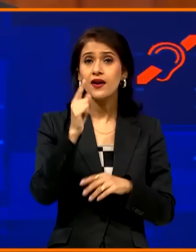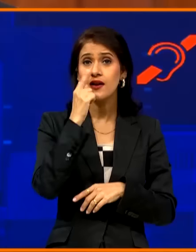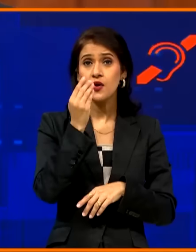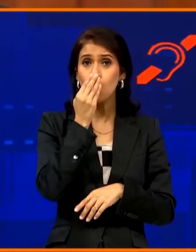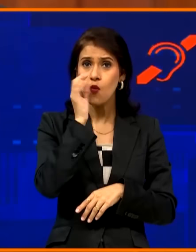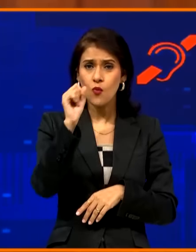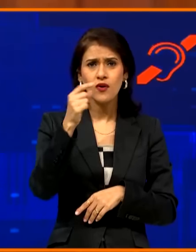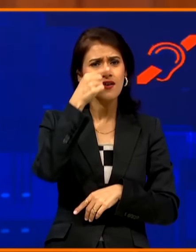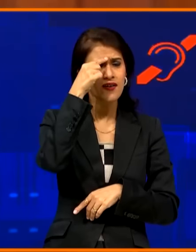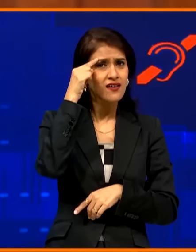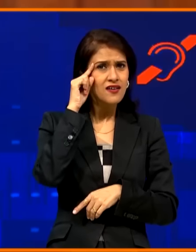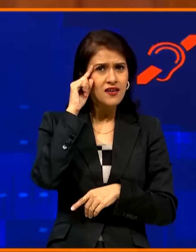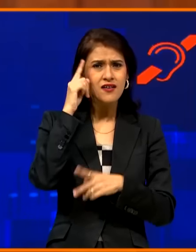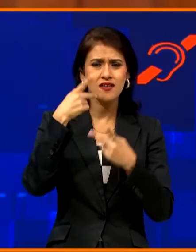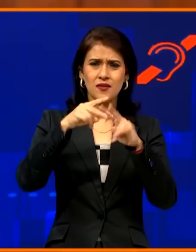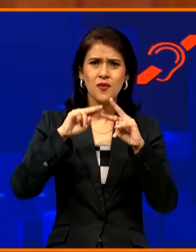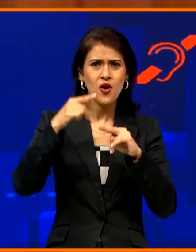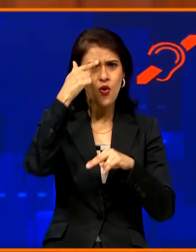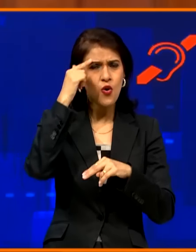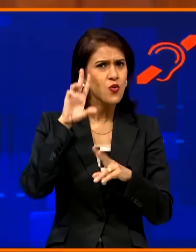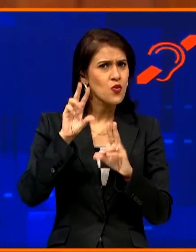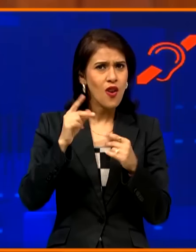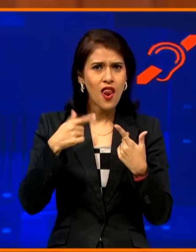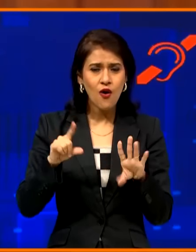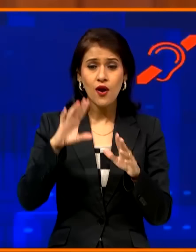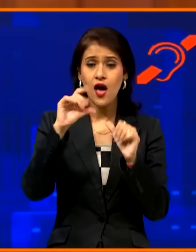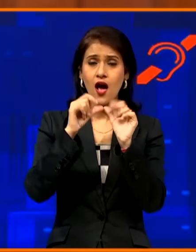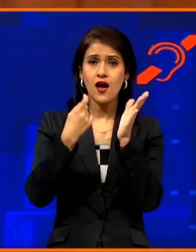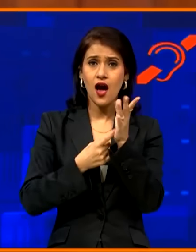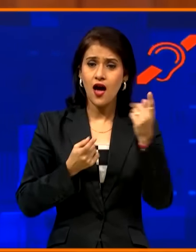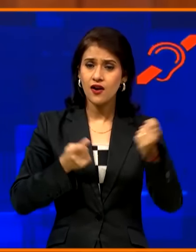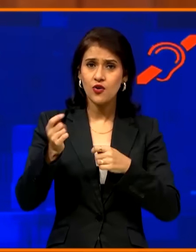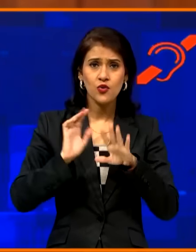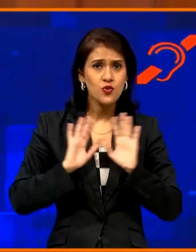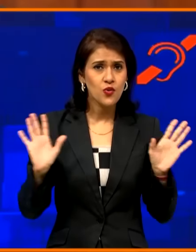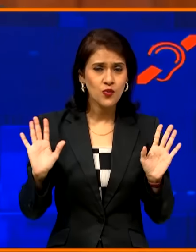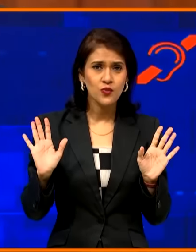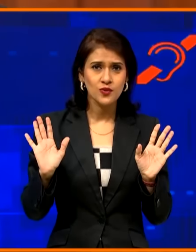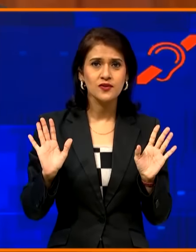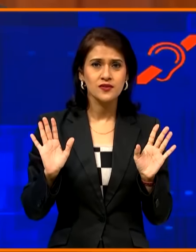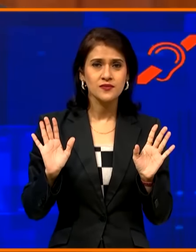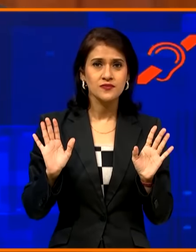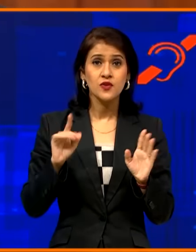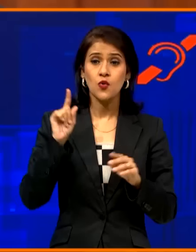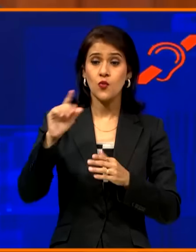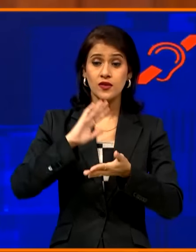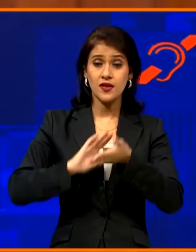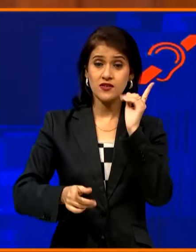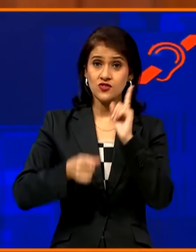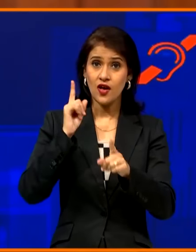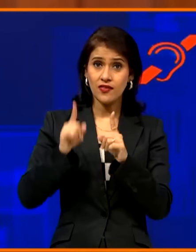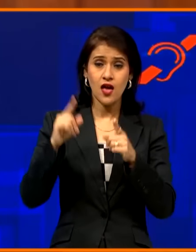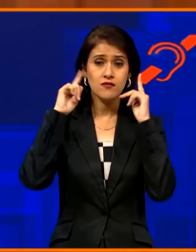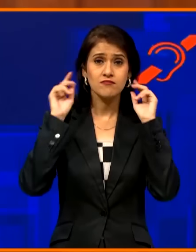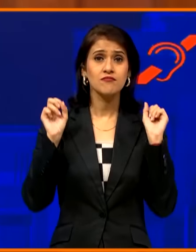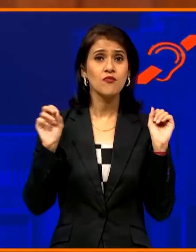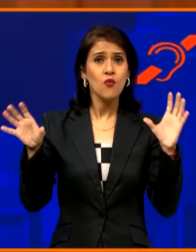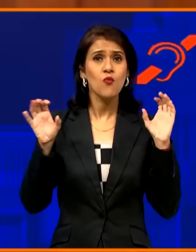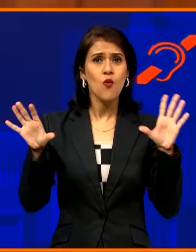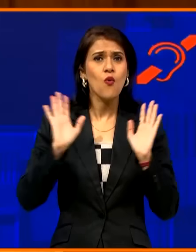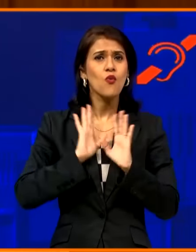आइब्रोज बनाने पर पाबंदी है कार चलाने पर पाबंदी है उनके शादी में म्यूजिक पर भी पाबंदी सवाल